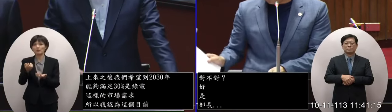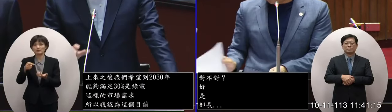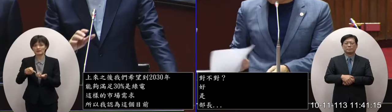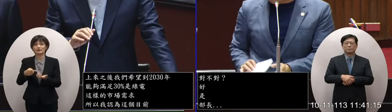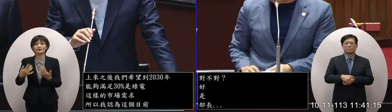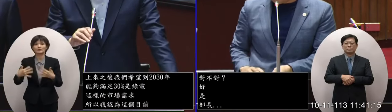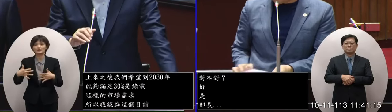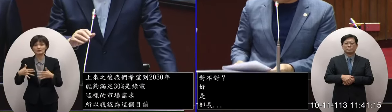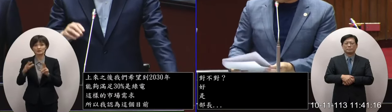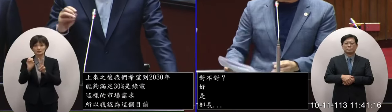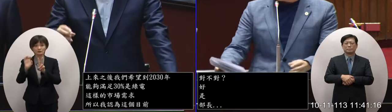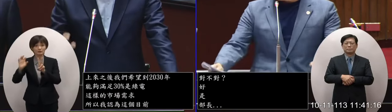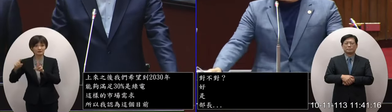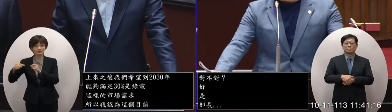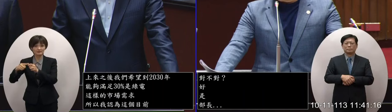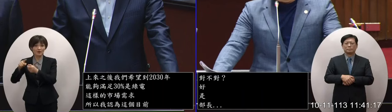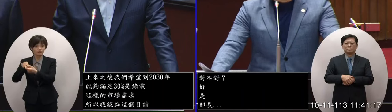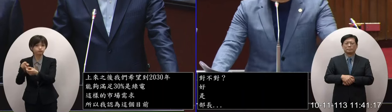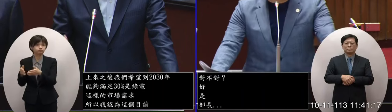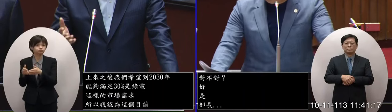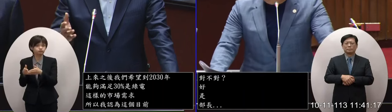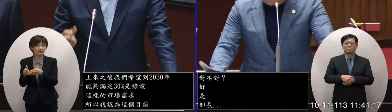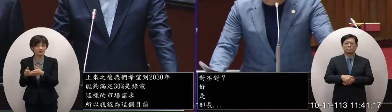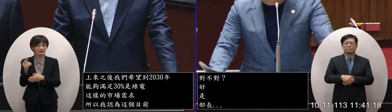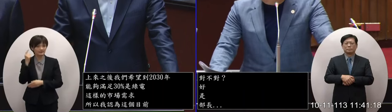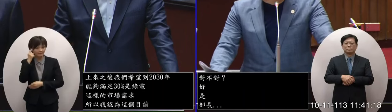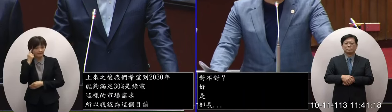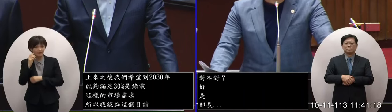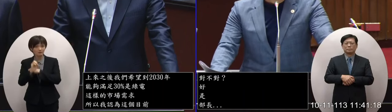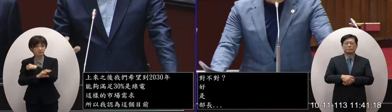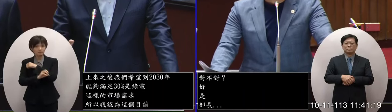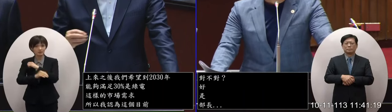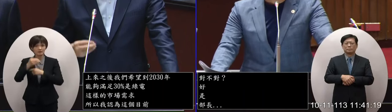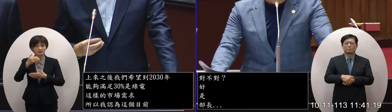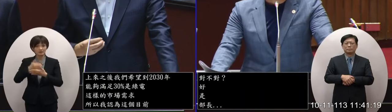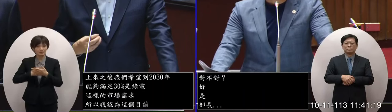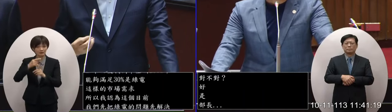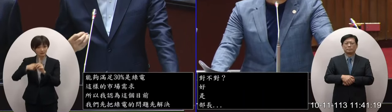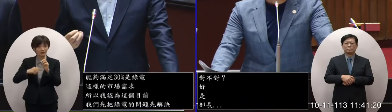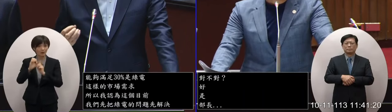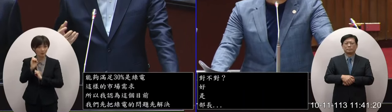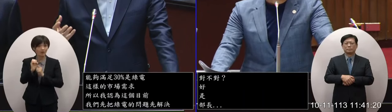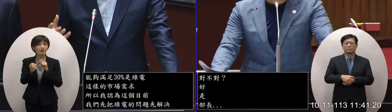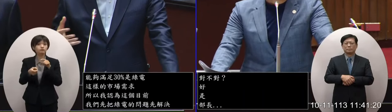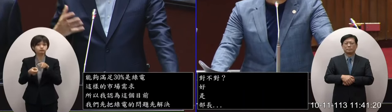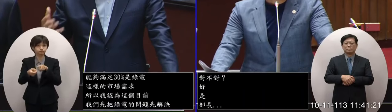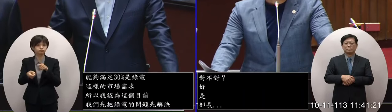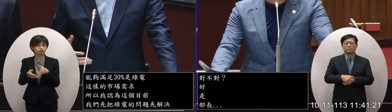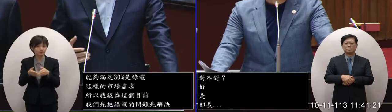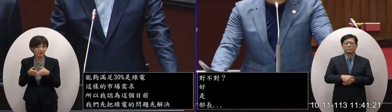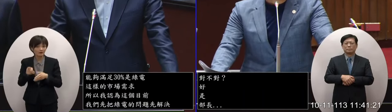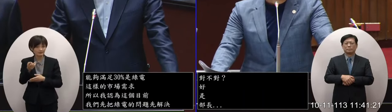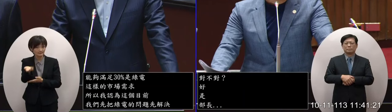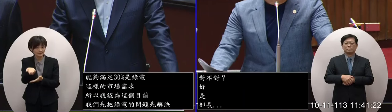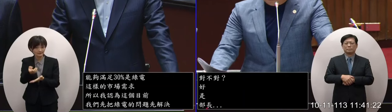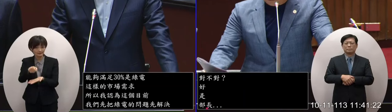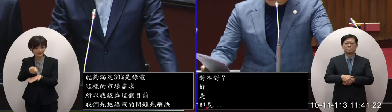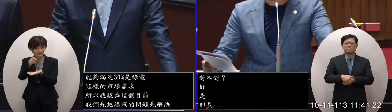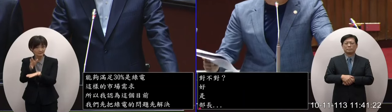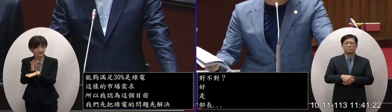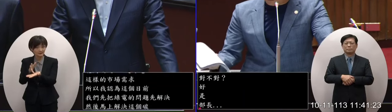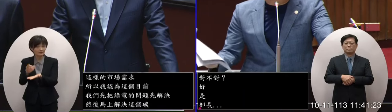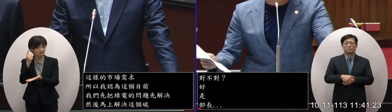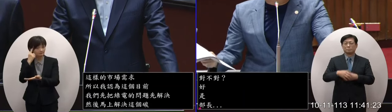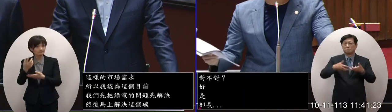睫，所以我们要解决这个零碳。所以刚才您所指导的这个，我们都会放在这个思考的这个范畴之